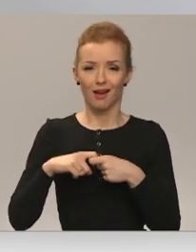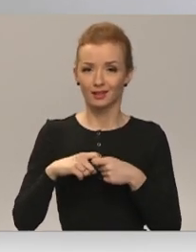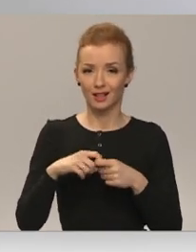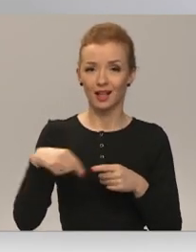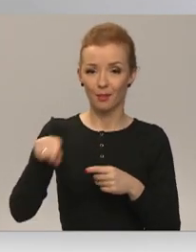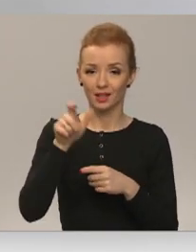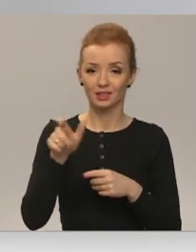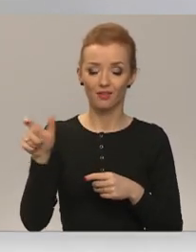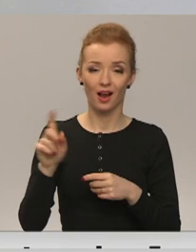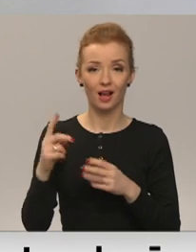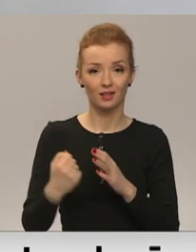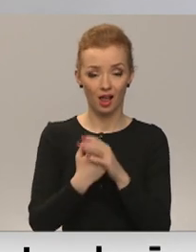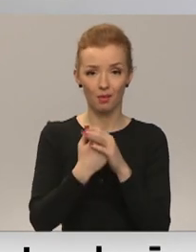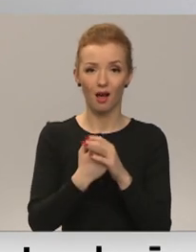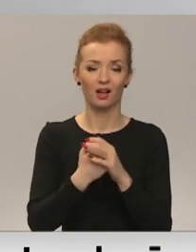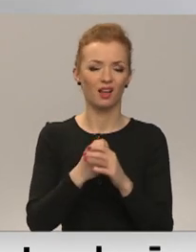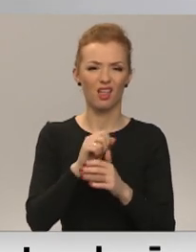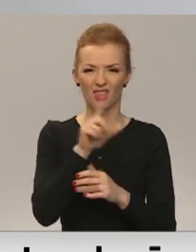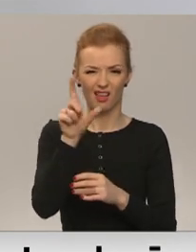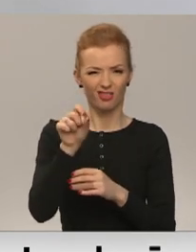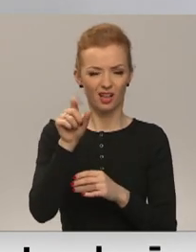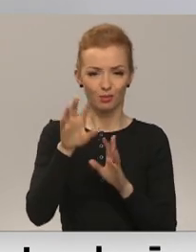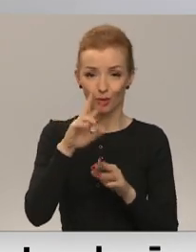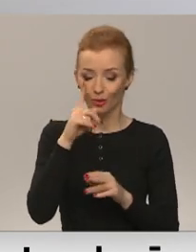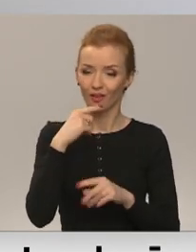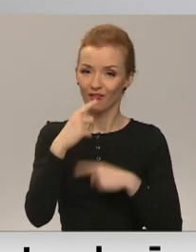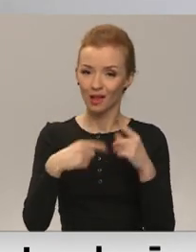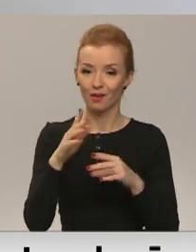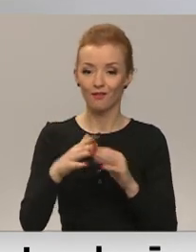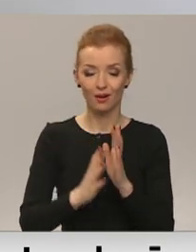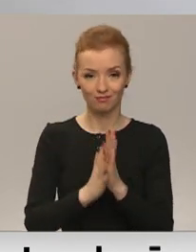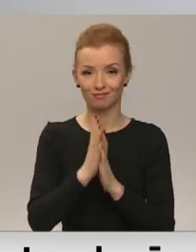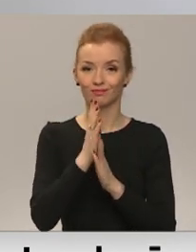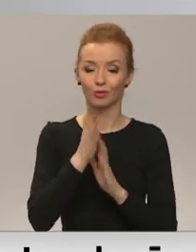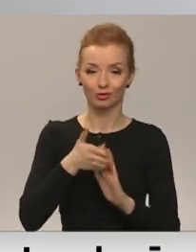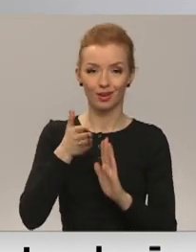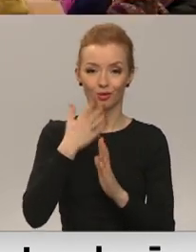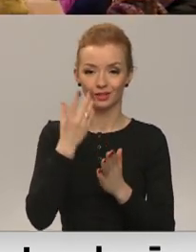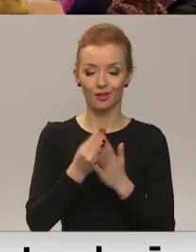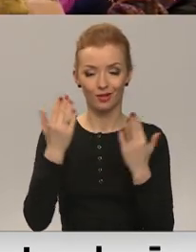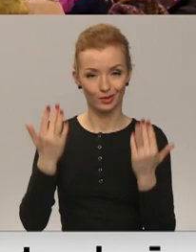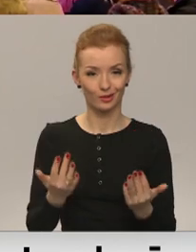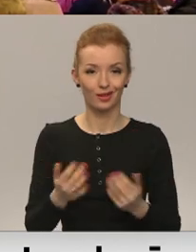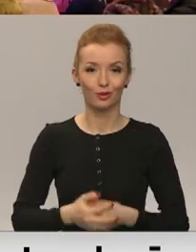tev atbalsta. Netiesā par kļūdām, vienmēr var censties un uzlabot savu sniegumu.